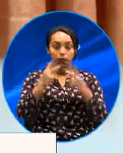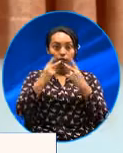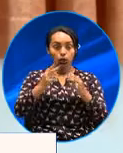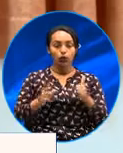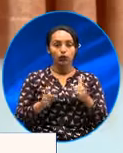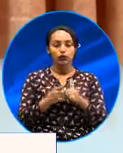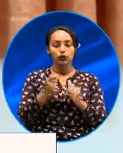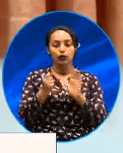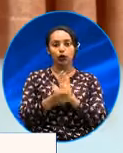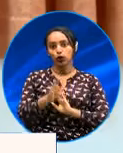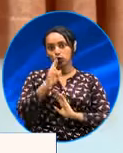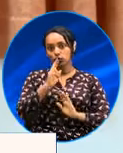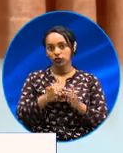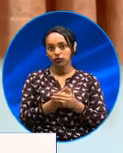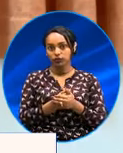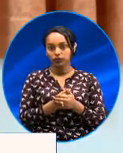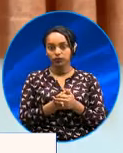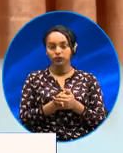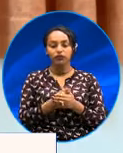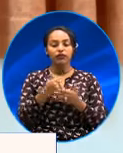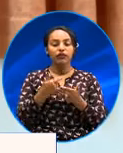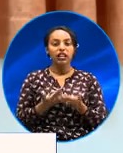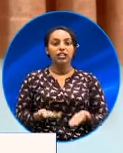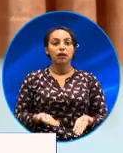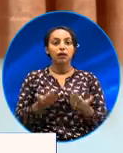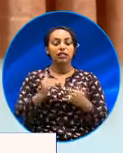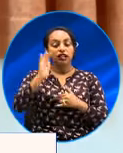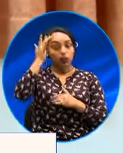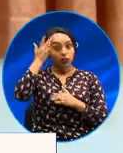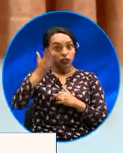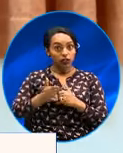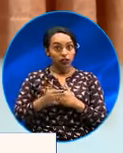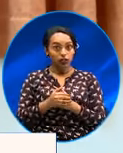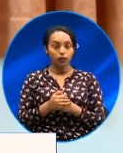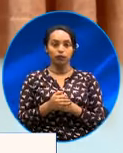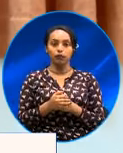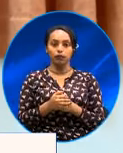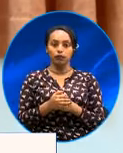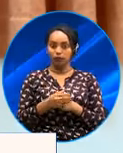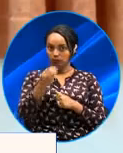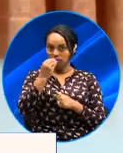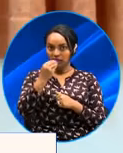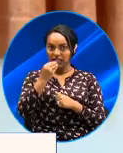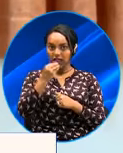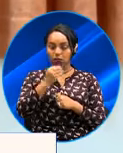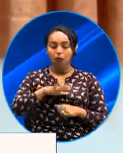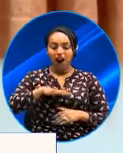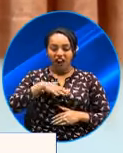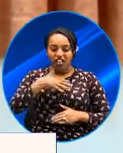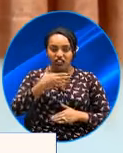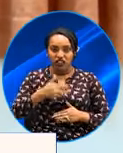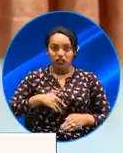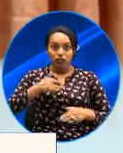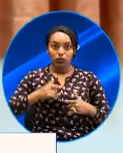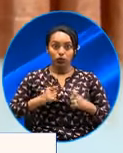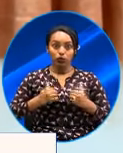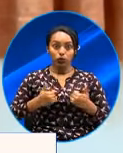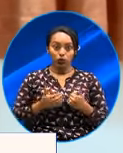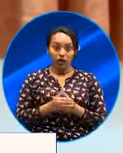በሚታዩ የመጀመሪያዎቹ ምልክቶች ናቸው። ከዛ በተረፈ ታማሚው የምግብ ማቅለሽለሽ ስሜት